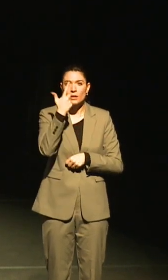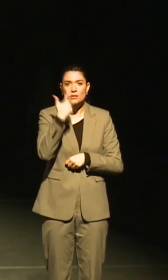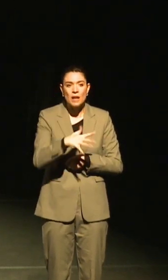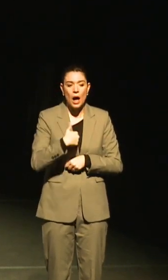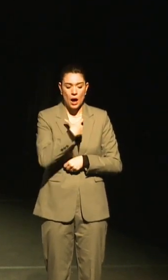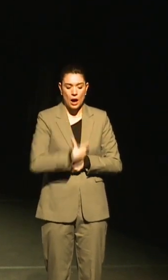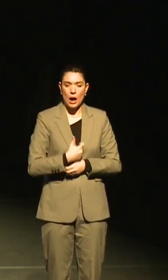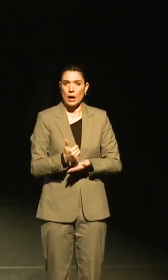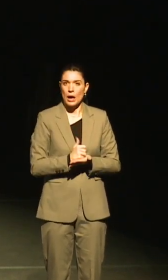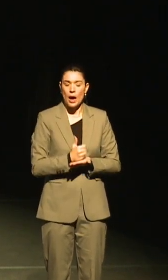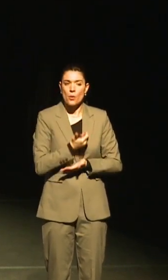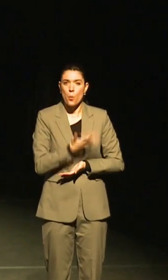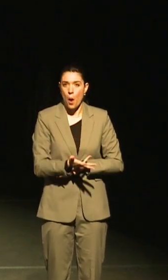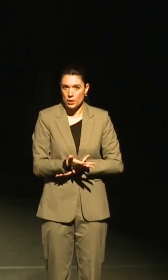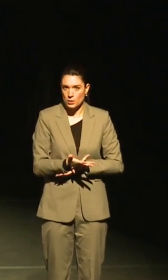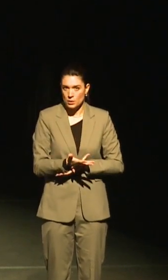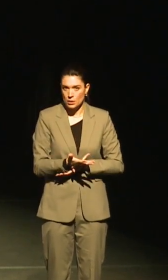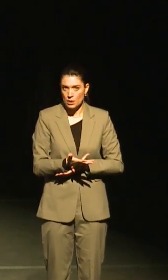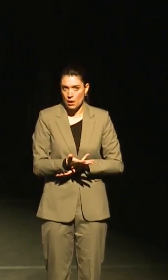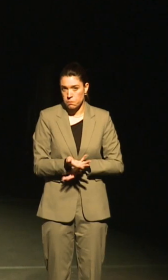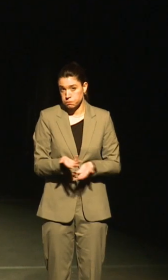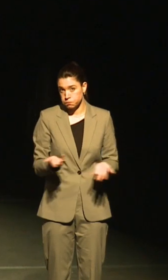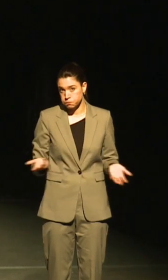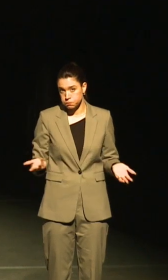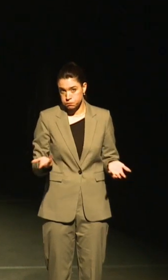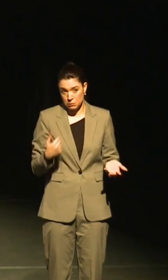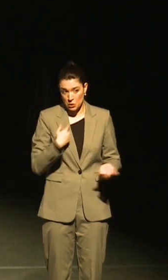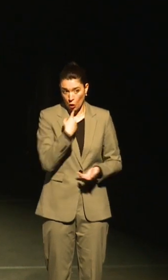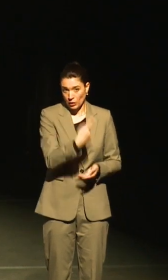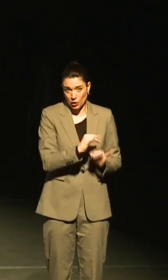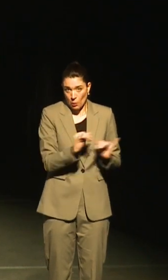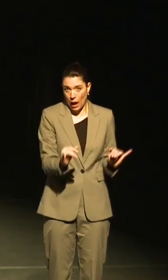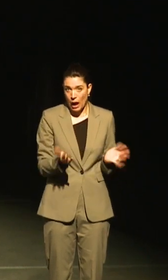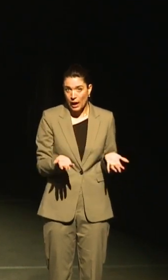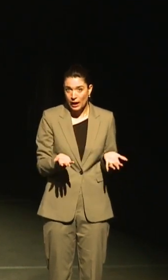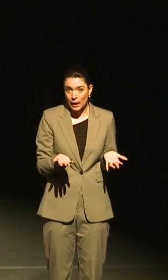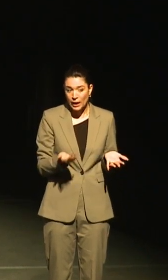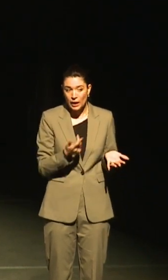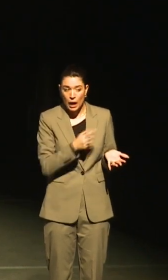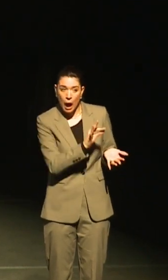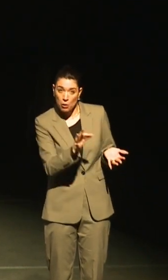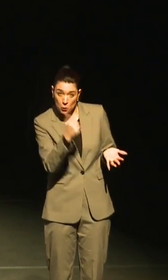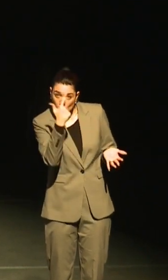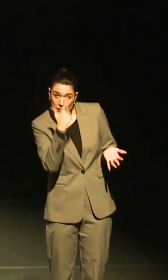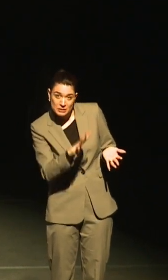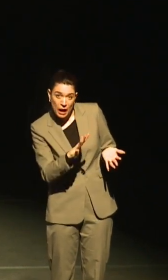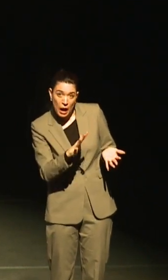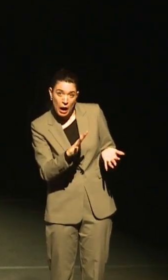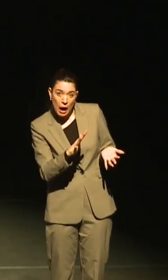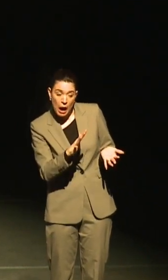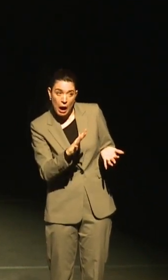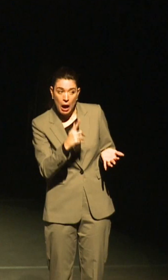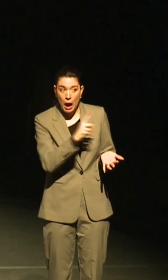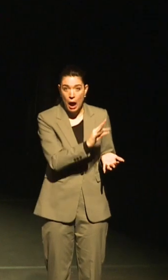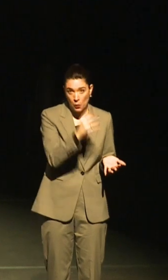in banca Quante mi avrebbe detto sì certo e Ivan mi dice voi venire a lavorare con noi